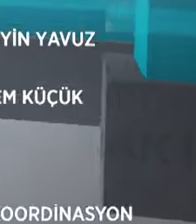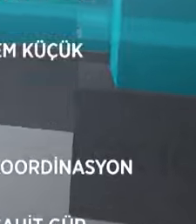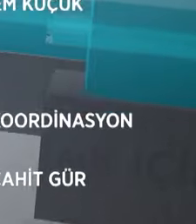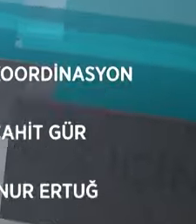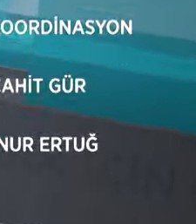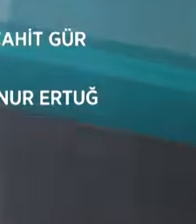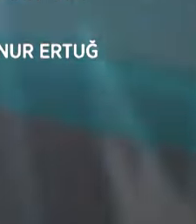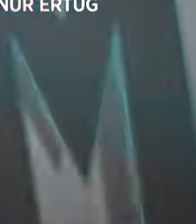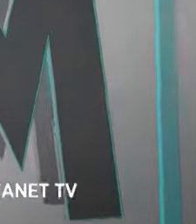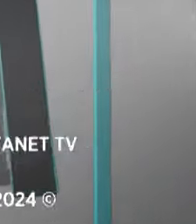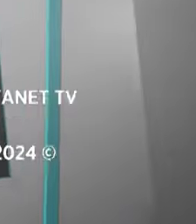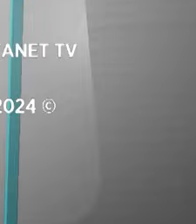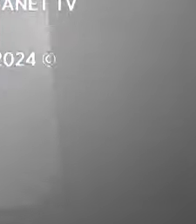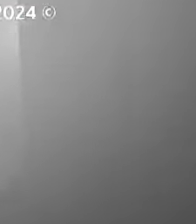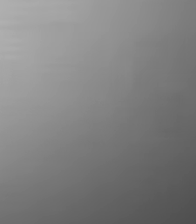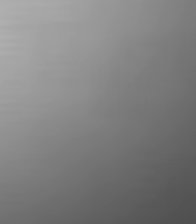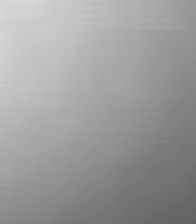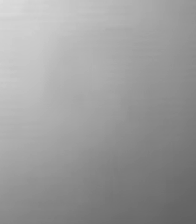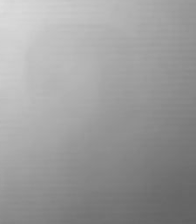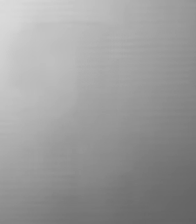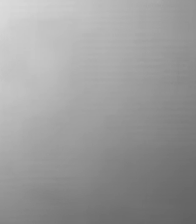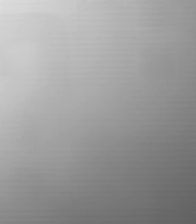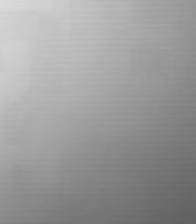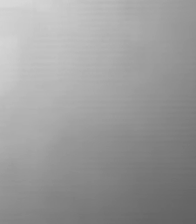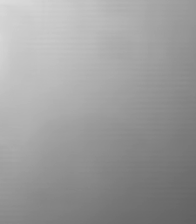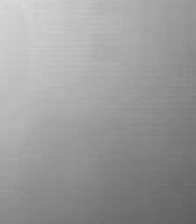İlahi mezhebine göre evde kafa gerekiyor